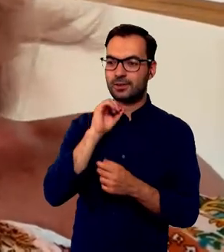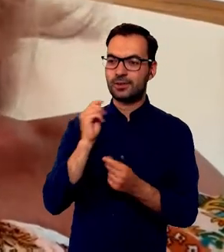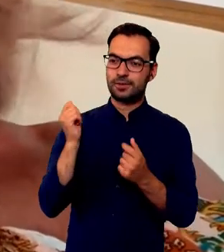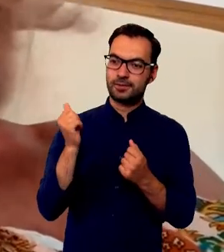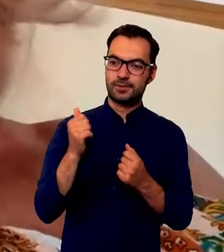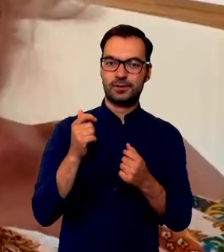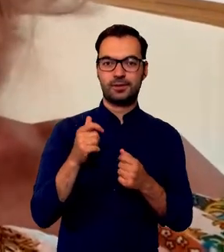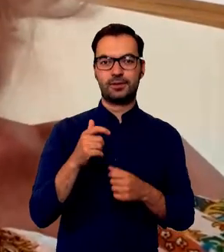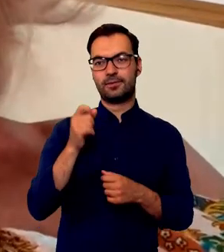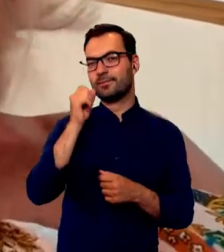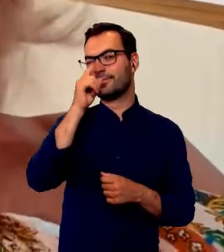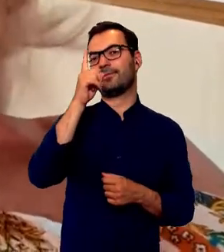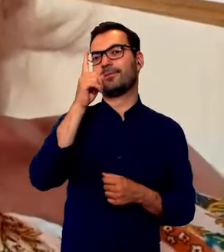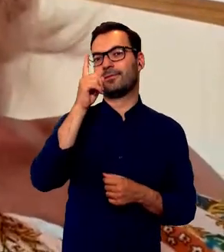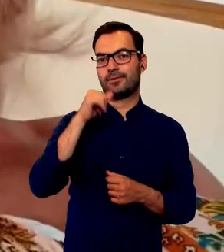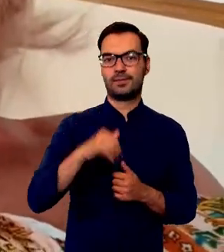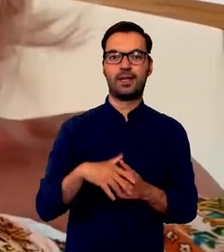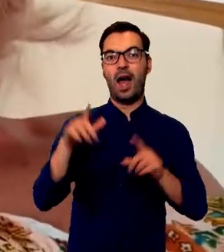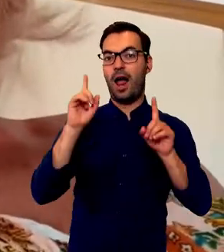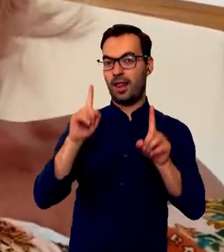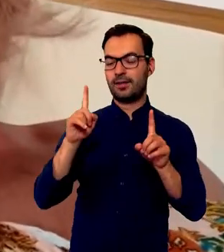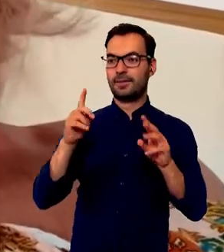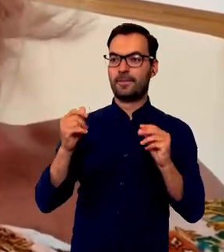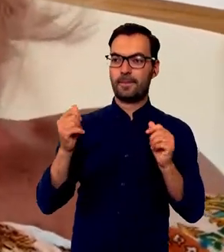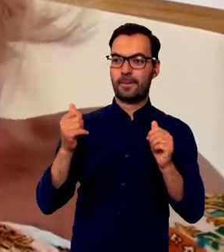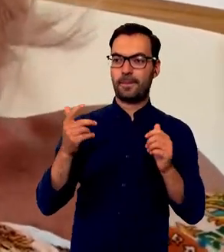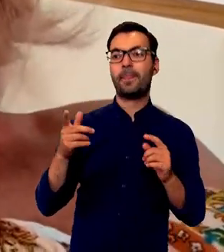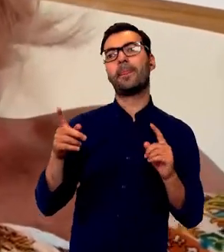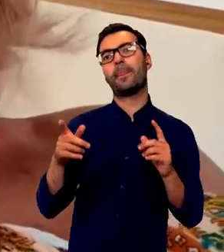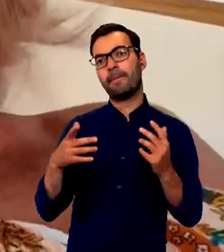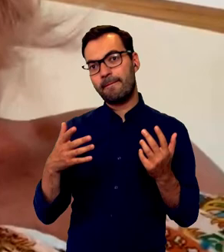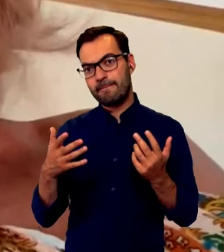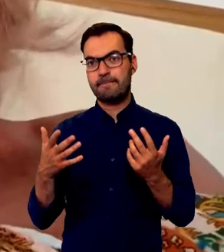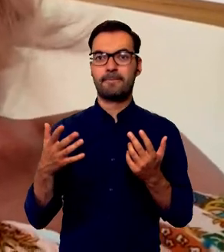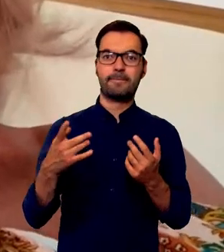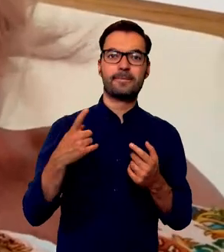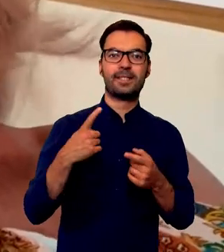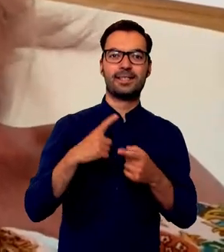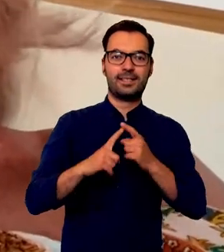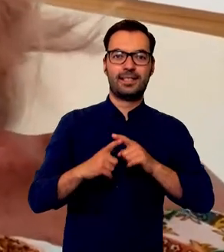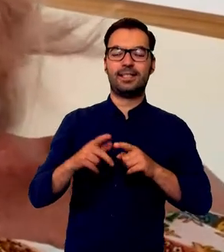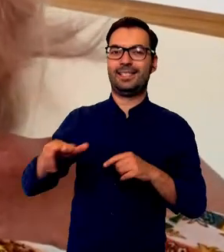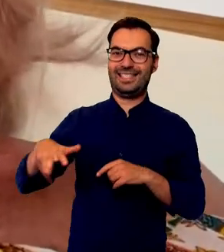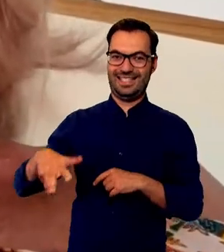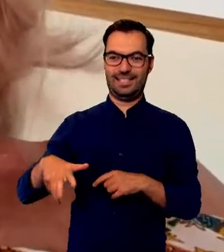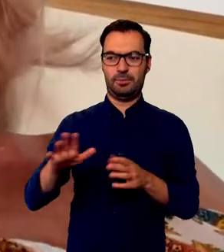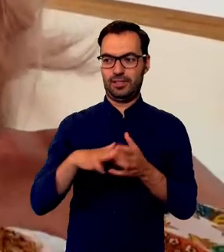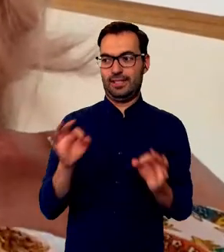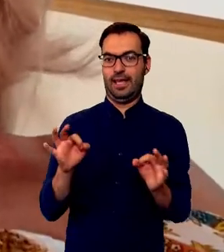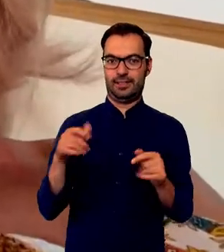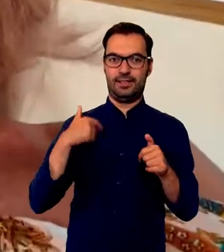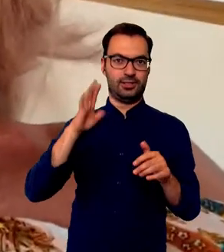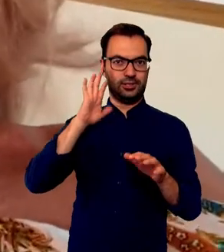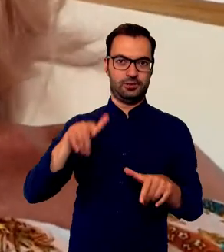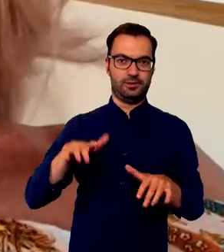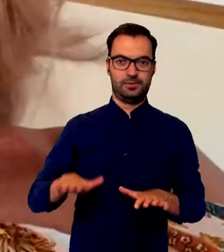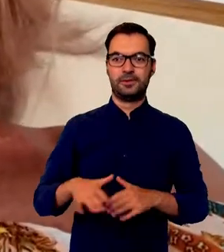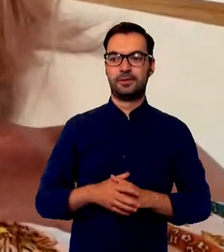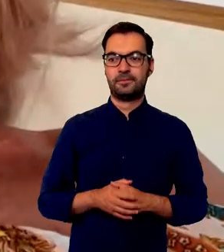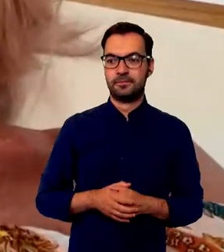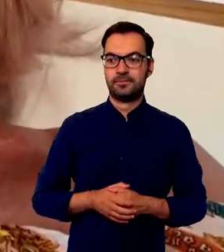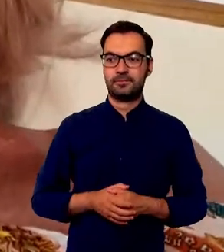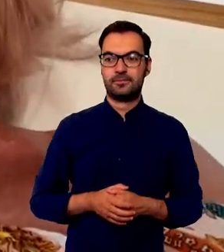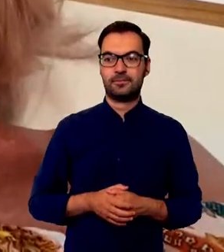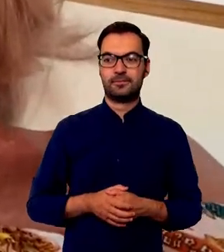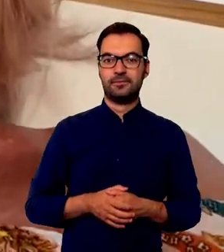bardzo zadzierająca nosa. Natomiast też ta Sycylia, na której tu w tej chwili przebywam, to